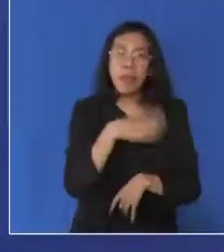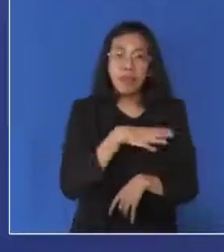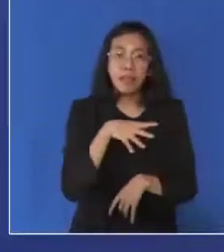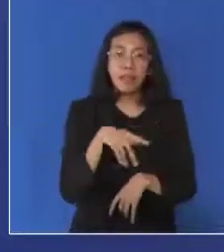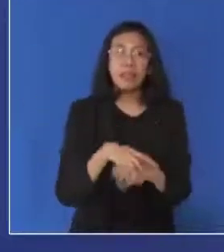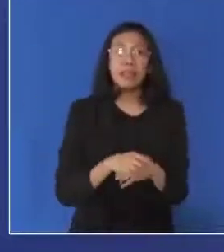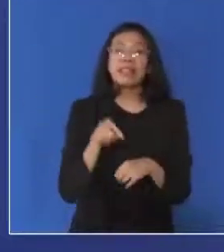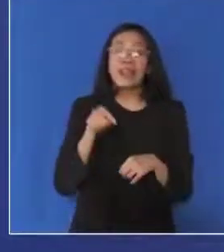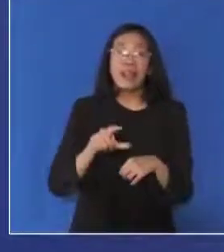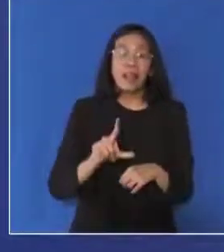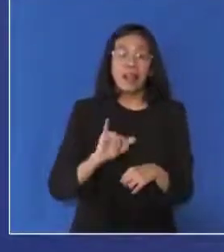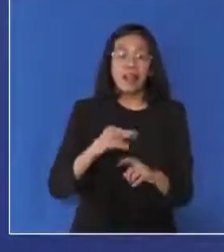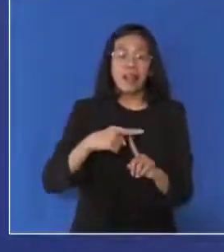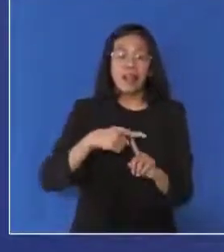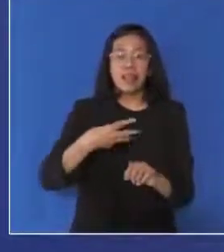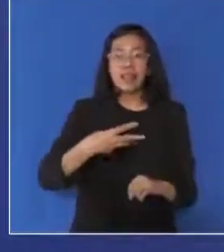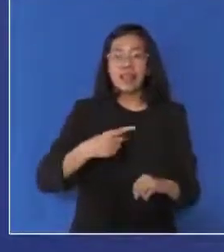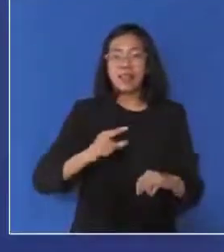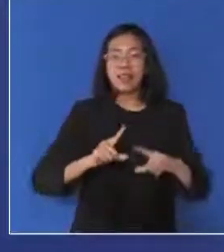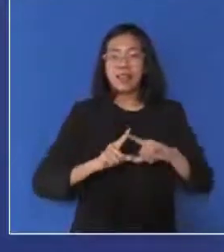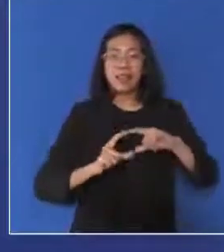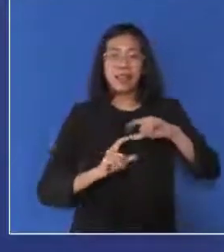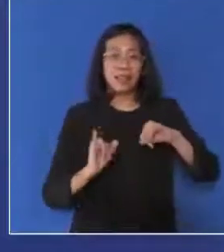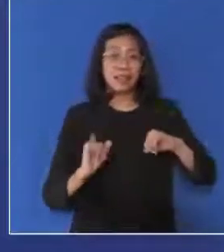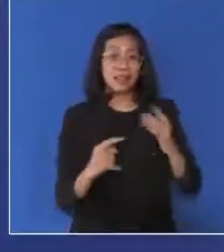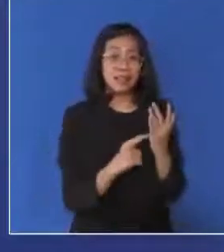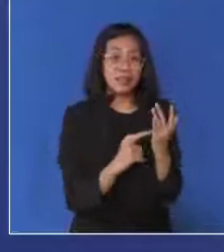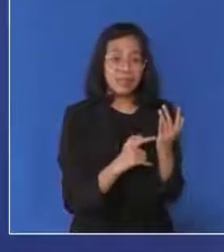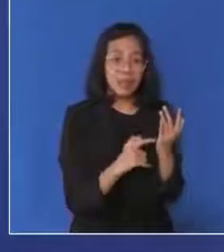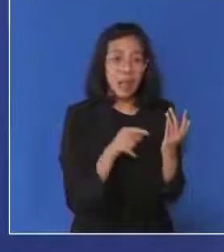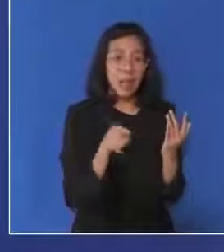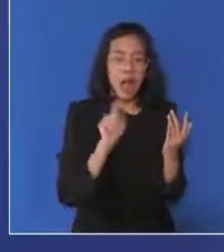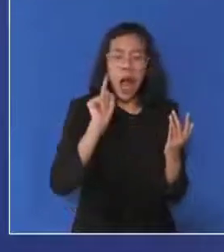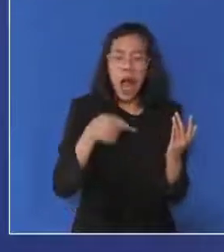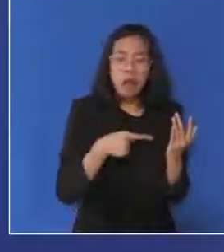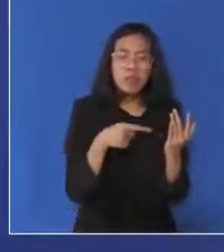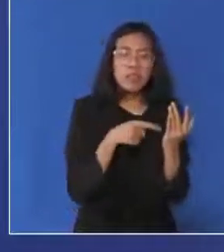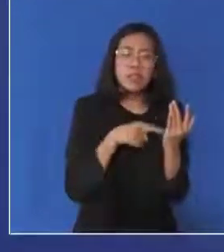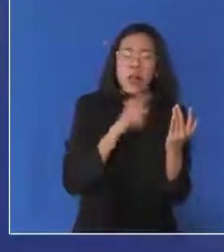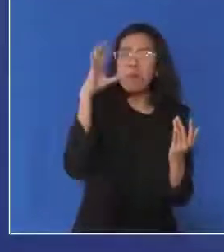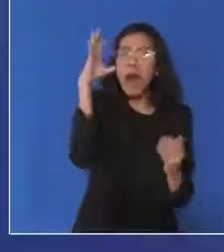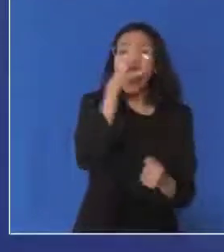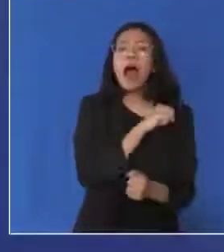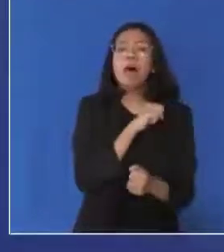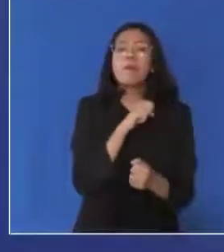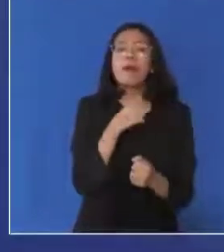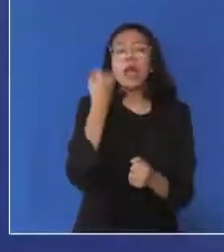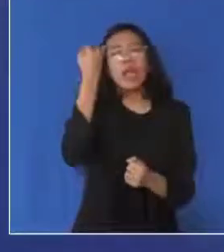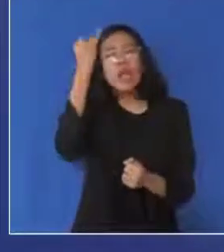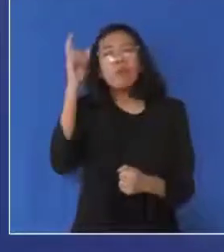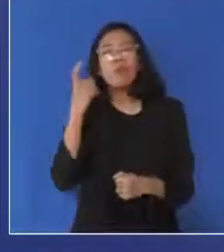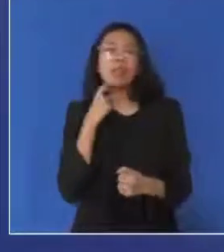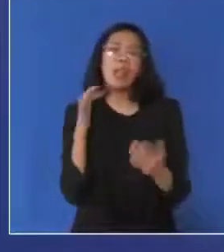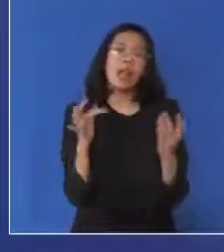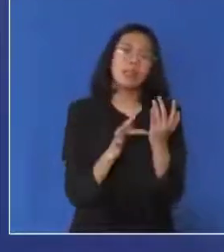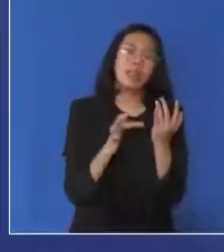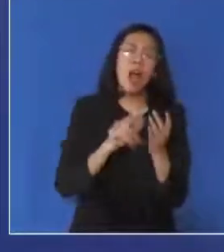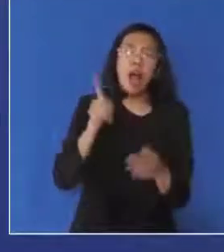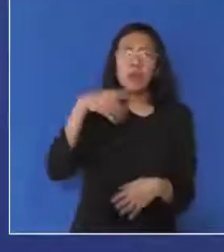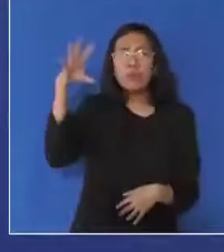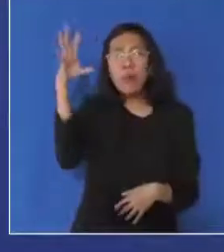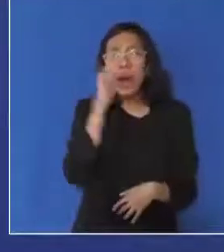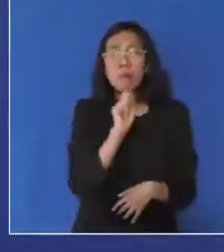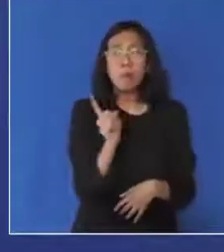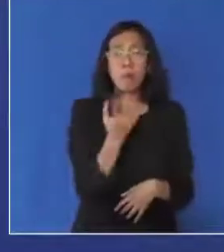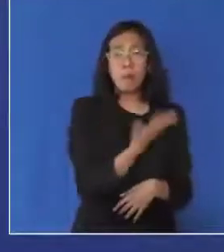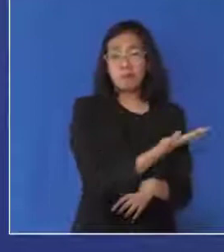literasi digital pada saat itu di disikapi dengan ini perlu diadakan Kenapa karena banyak perilaku masyarakat atau manusia yang